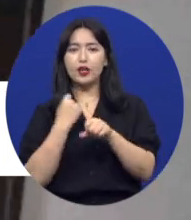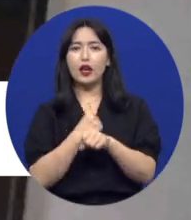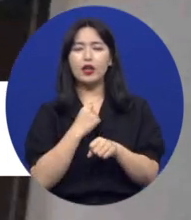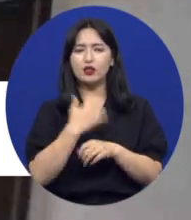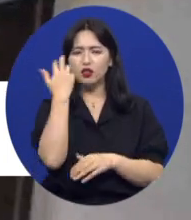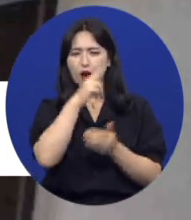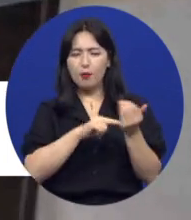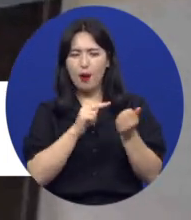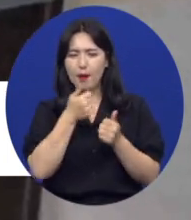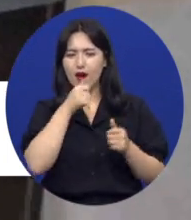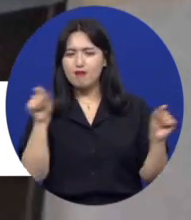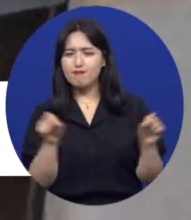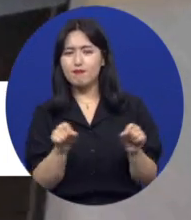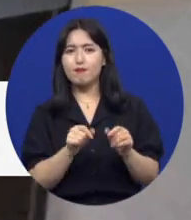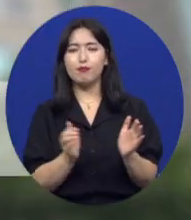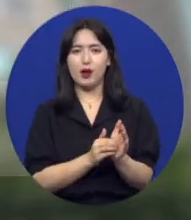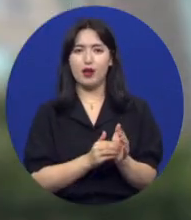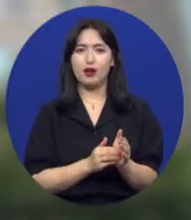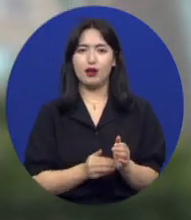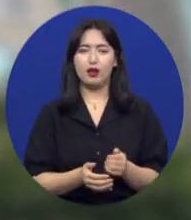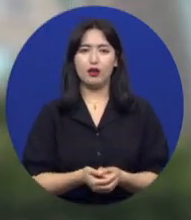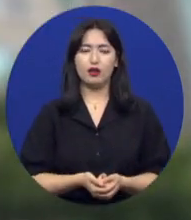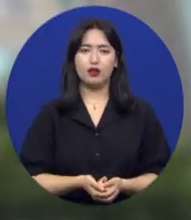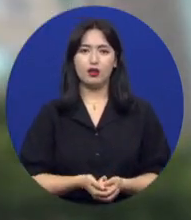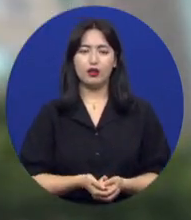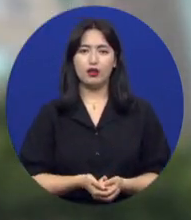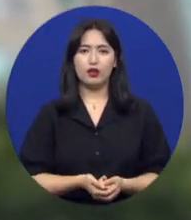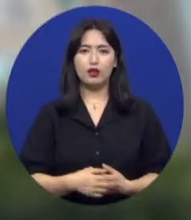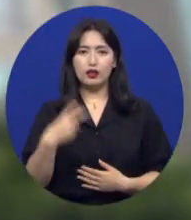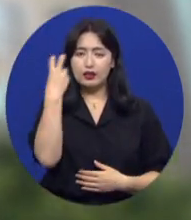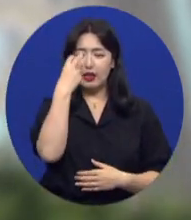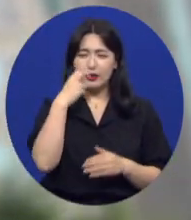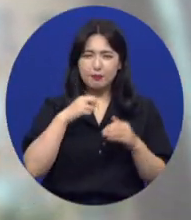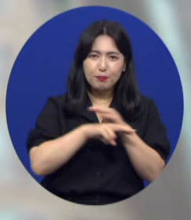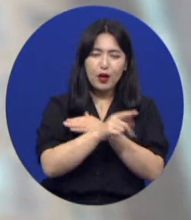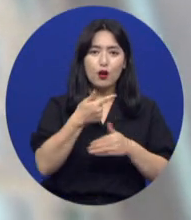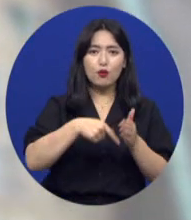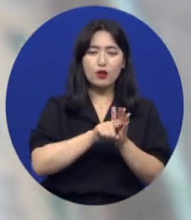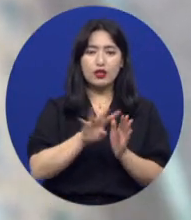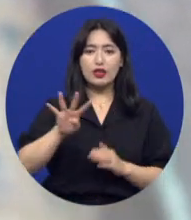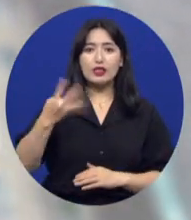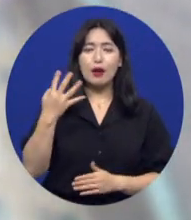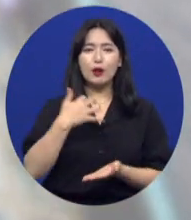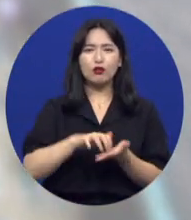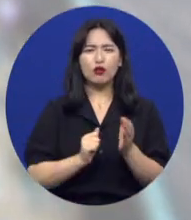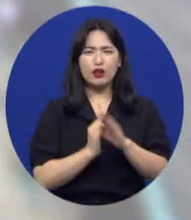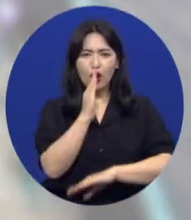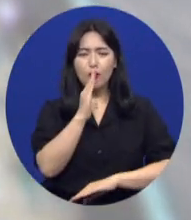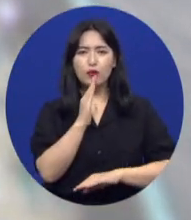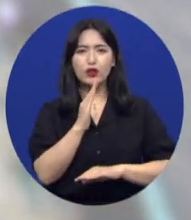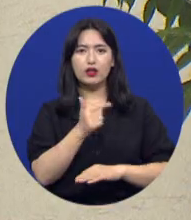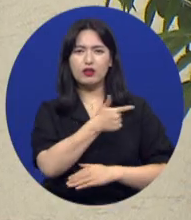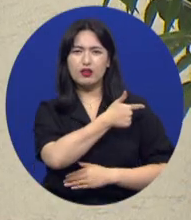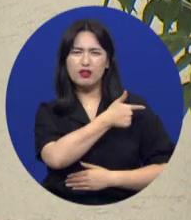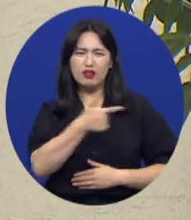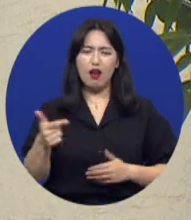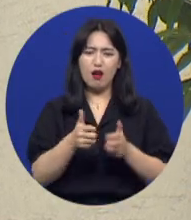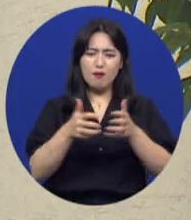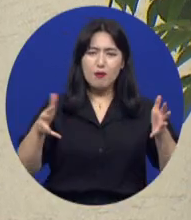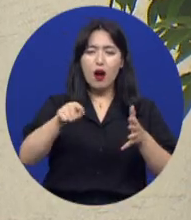알선해 온 것으로 드러났습니다 단속을 피하기 위해 400 세대가 넘는 대형 오피스텔을